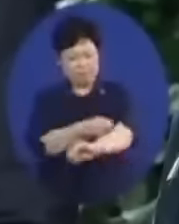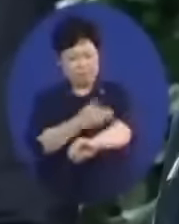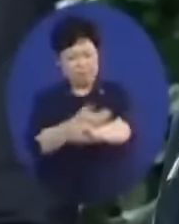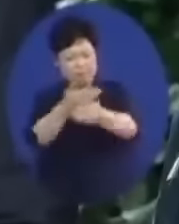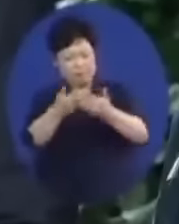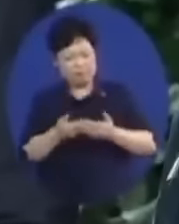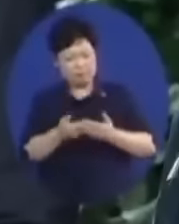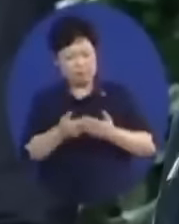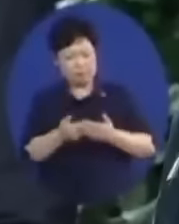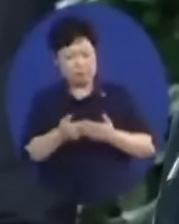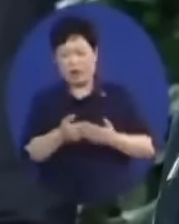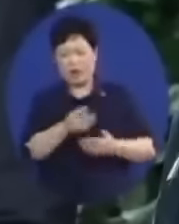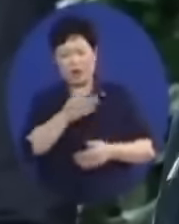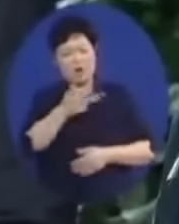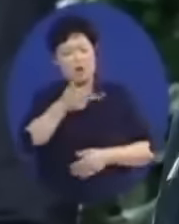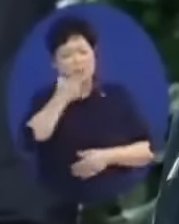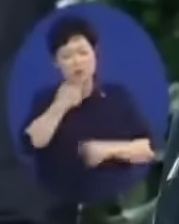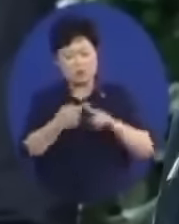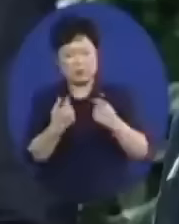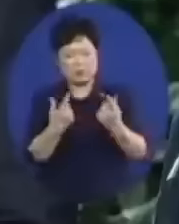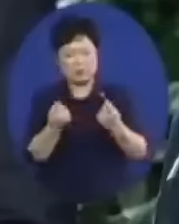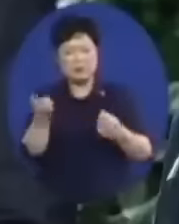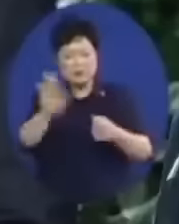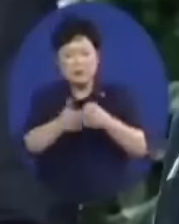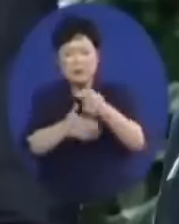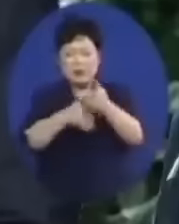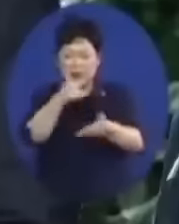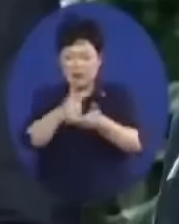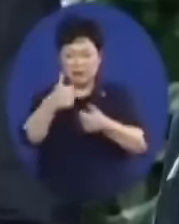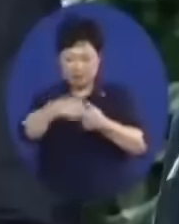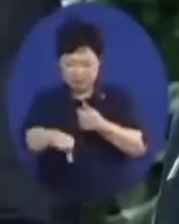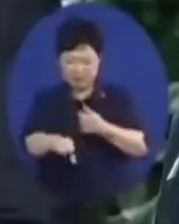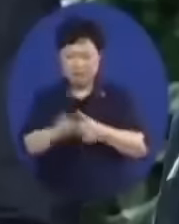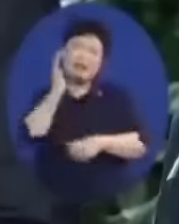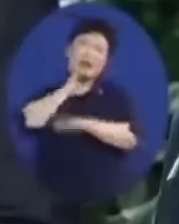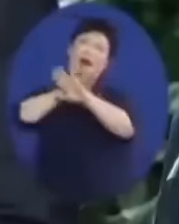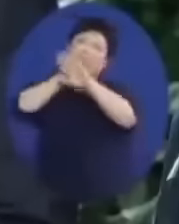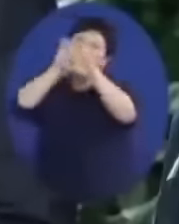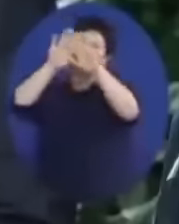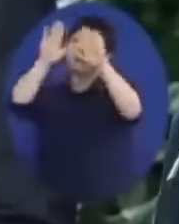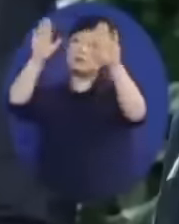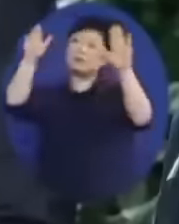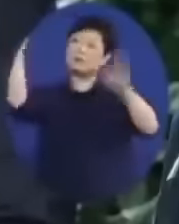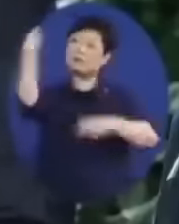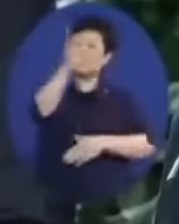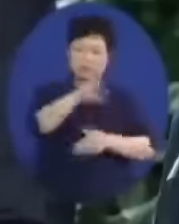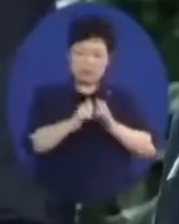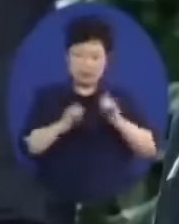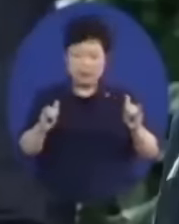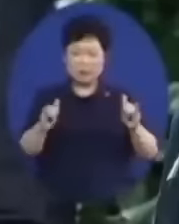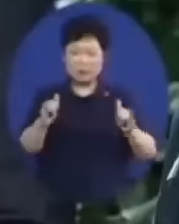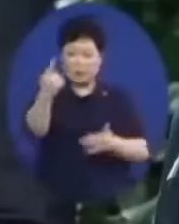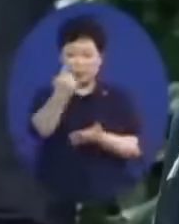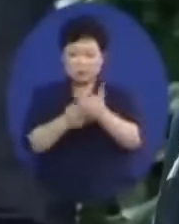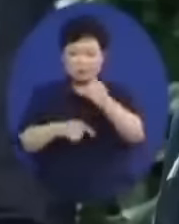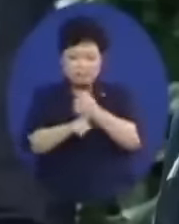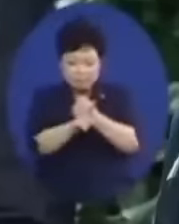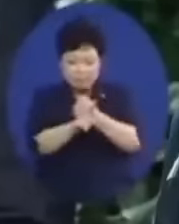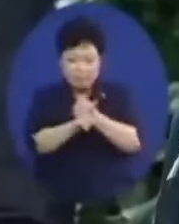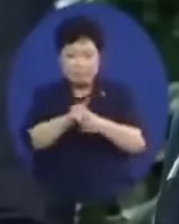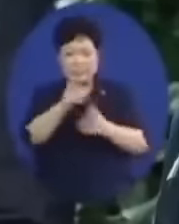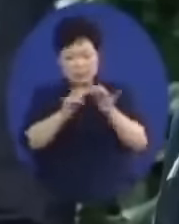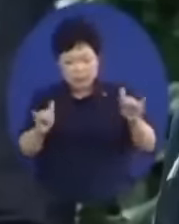줄 수 있는 분은 없습니다. 그래서 하나님의 아들이 하늘에서 사람으로 오신 것은 사람이